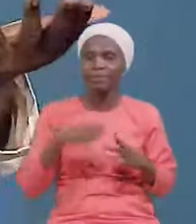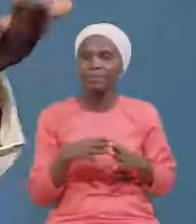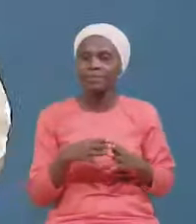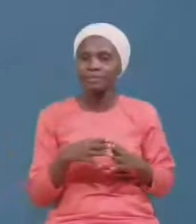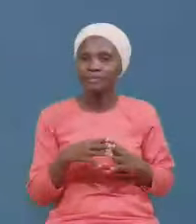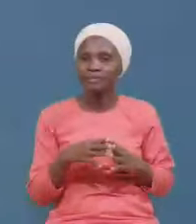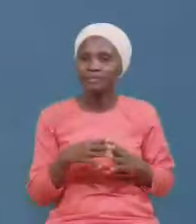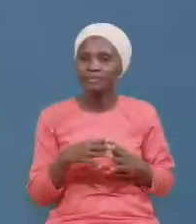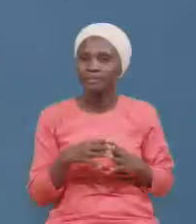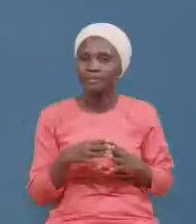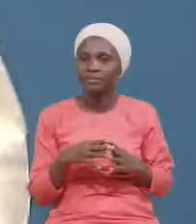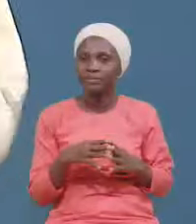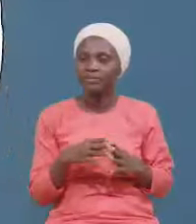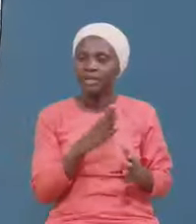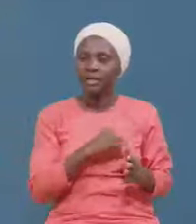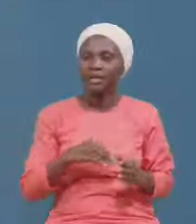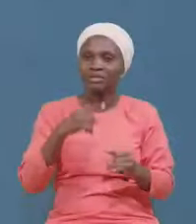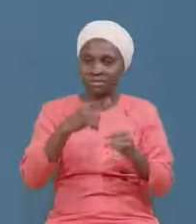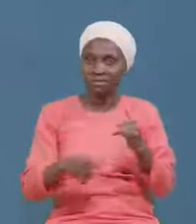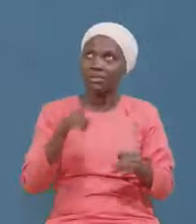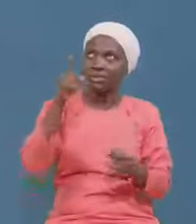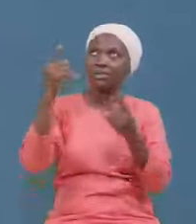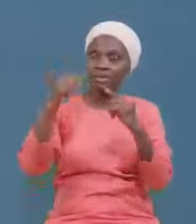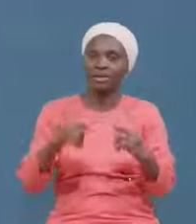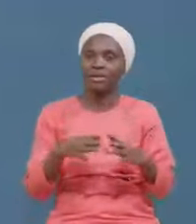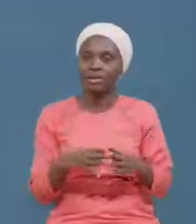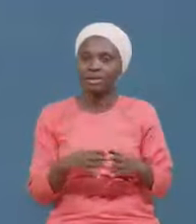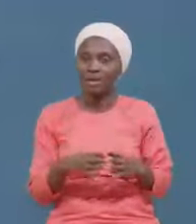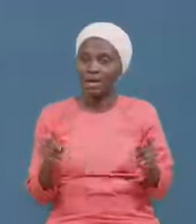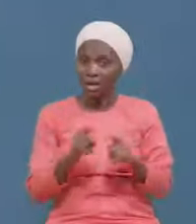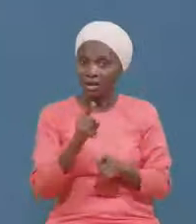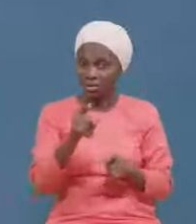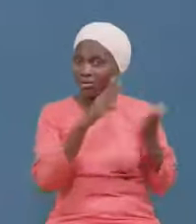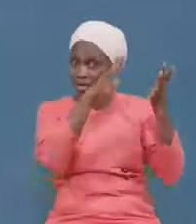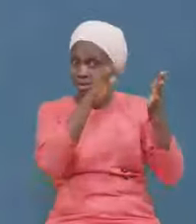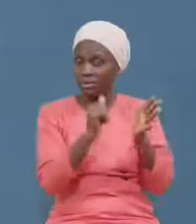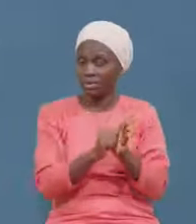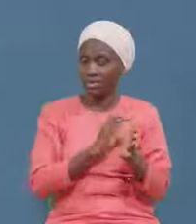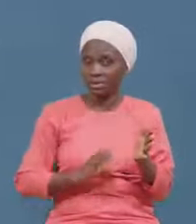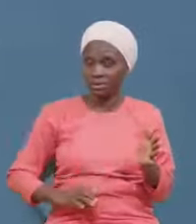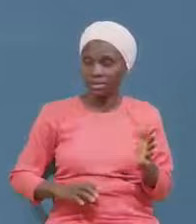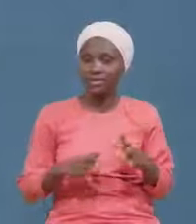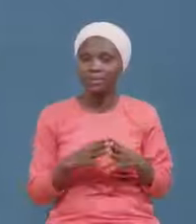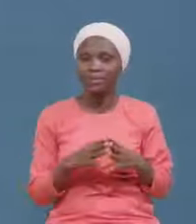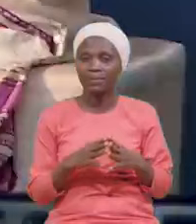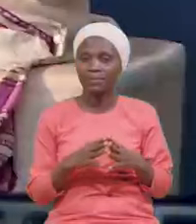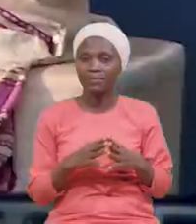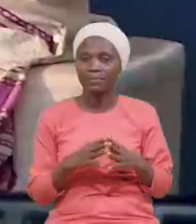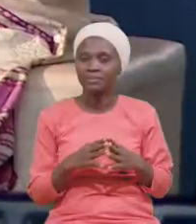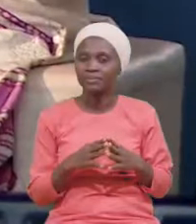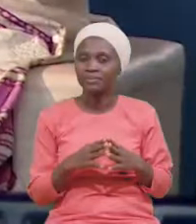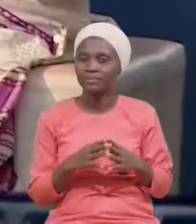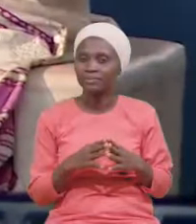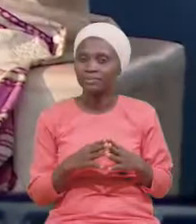వేచి ఉన్నారు. And eventually he came. ఆయన అలాగనే వచ్చేసారు. As you expect that Christ. మీరు ఆ క్రీస్తు కోసం ఎదురు